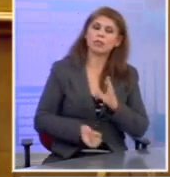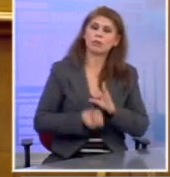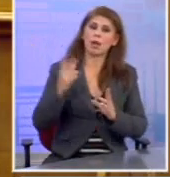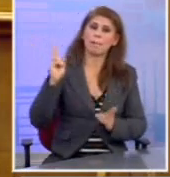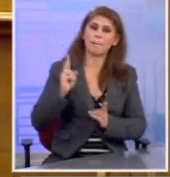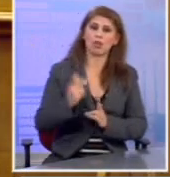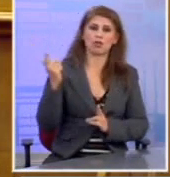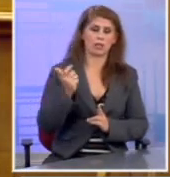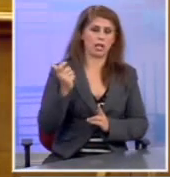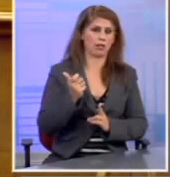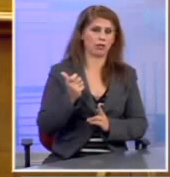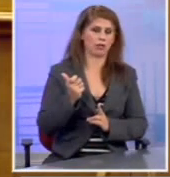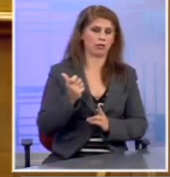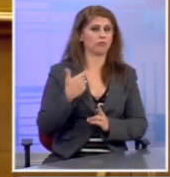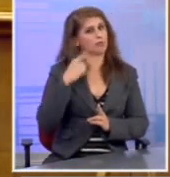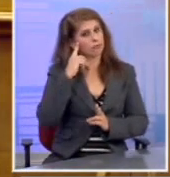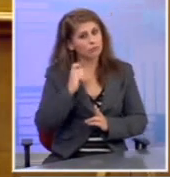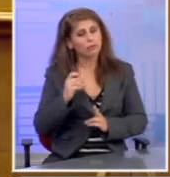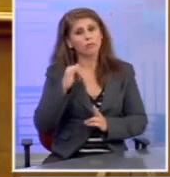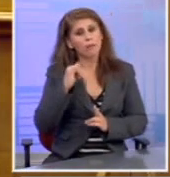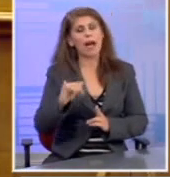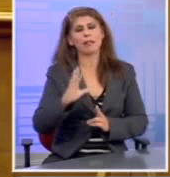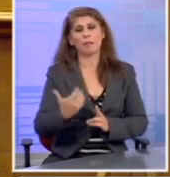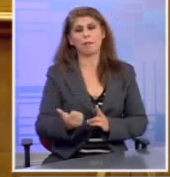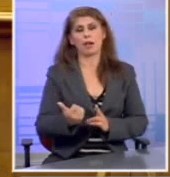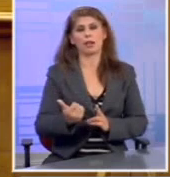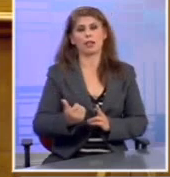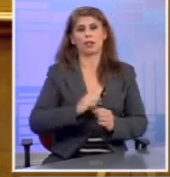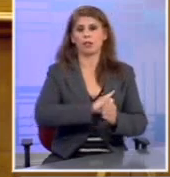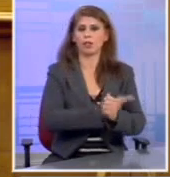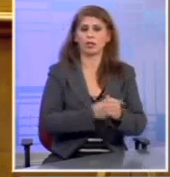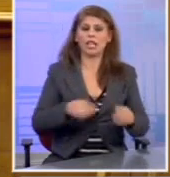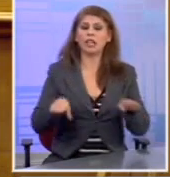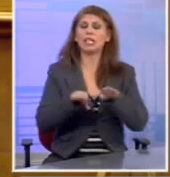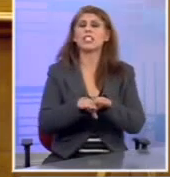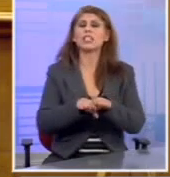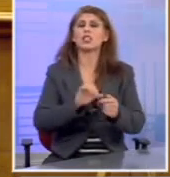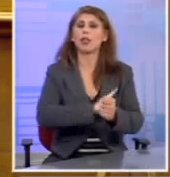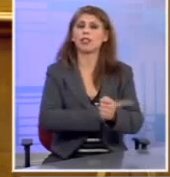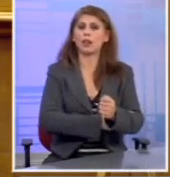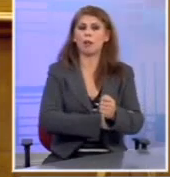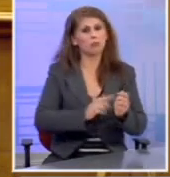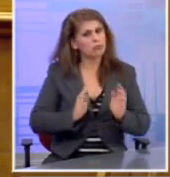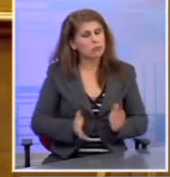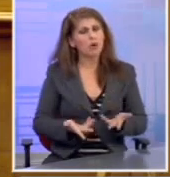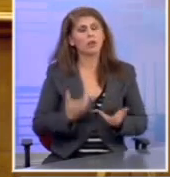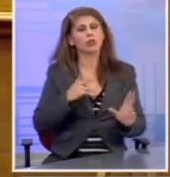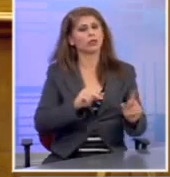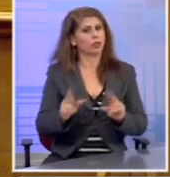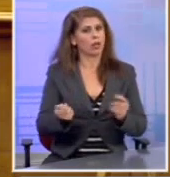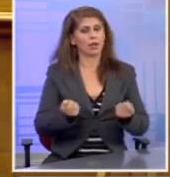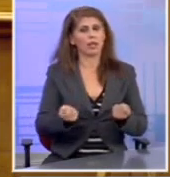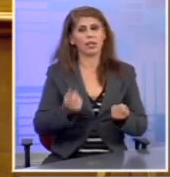συντάξεων. Ως γνωστόν, υπάρχει πάντα η δυνατότητα εξέβρεσης οδυνάμων. Το ίδιο άλλωστε συνέβη και